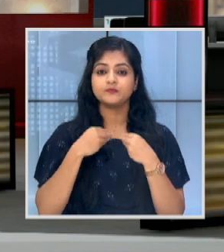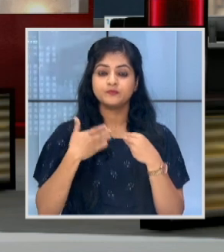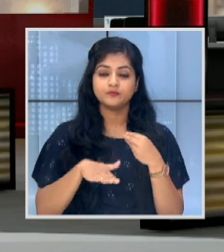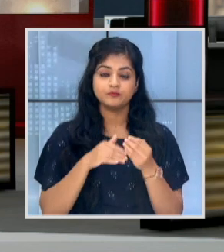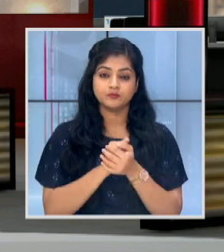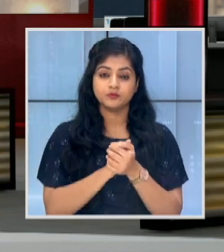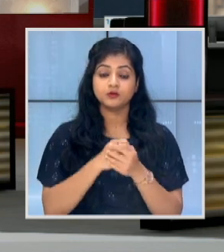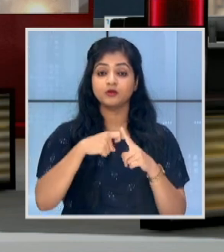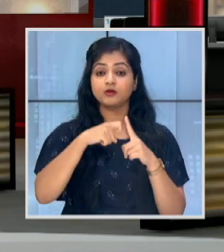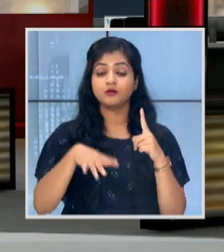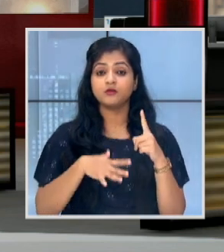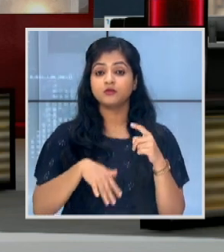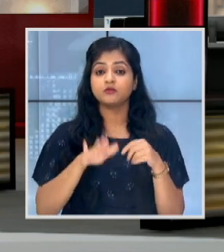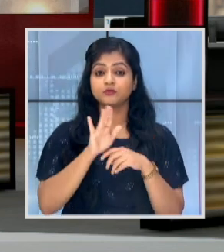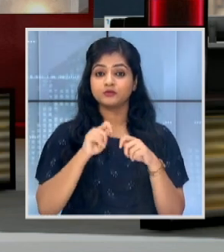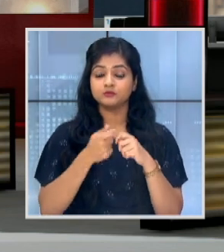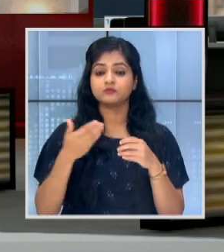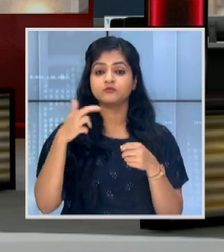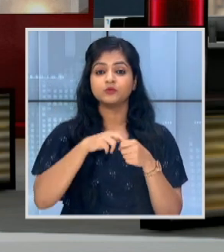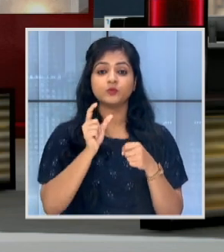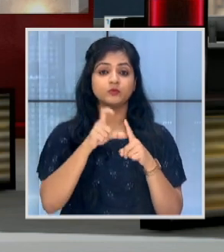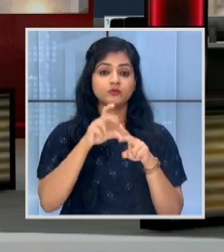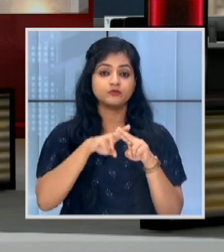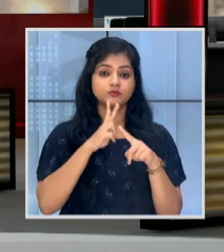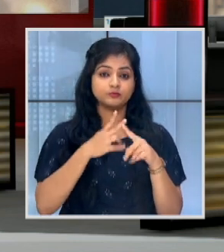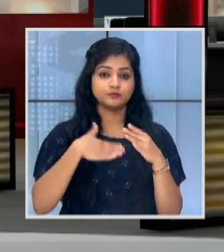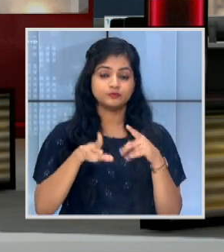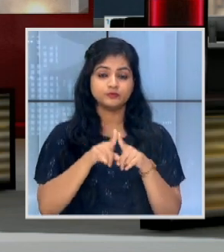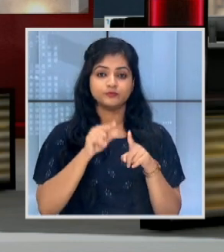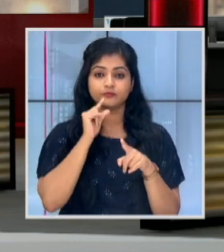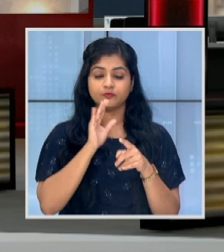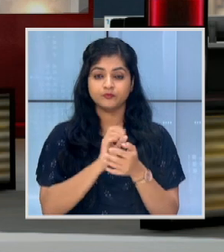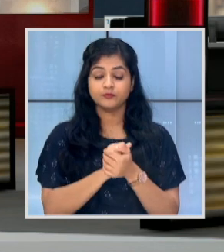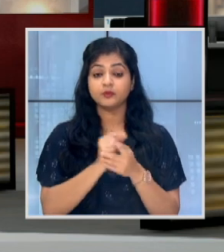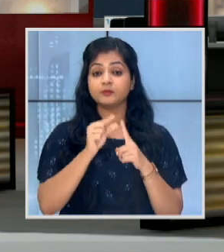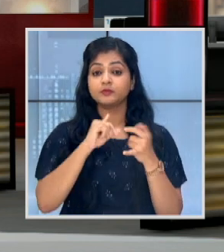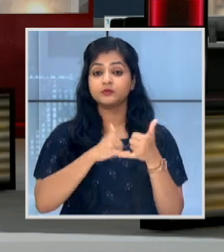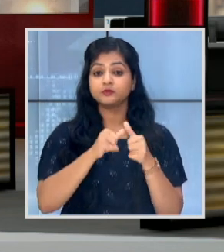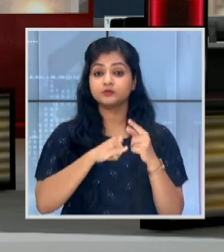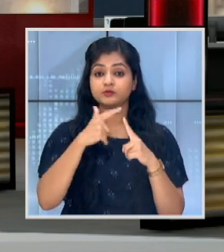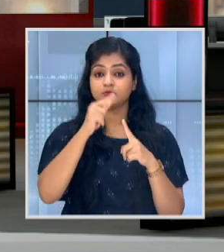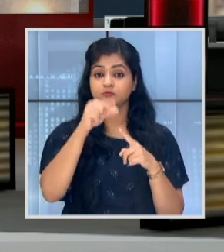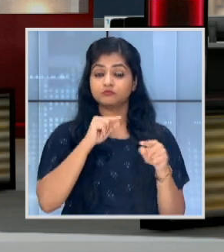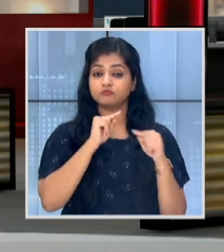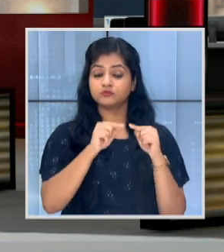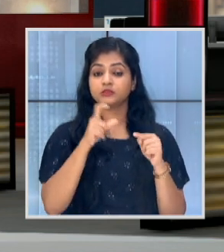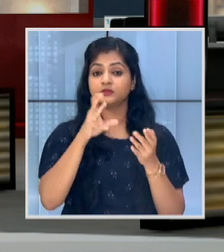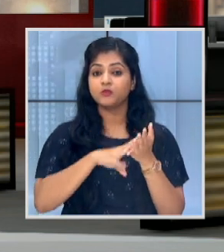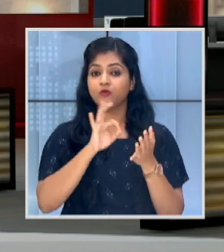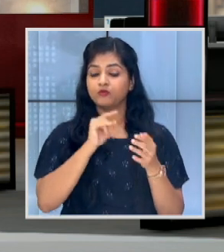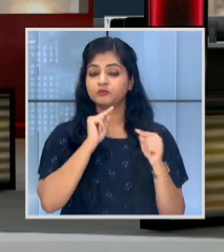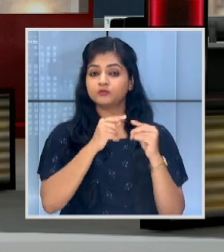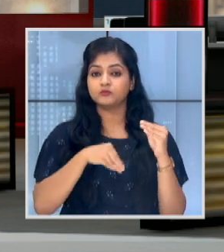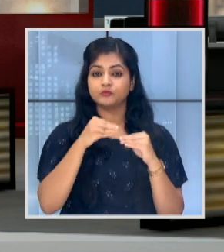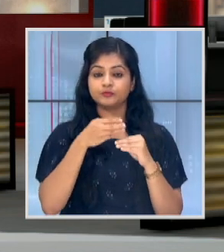കേരള കോൺഗ്രസ് യു ഡി എഫിലാണ് നിൽക്കേണ്ടത് ഉൾപ്പെടെയുള്ള രാഷ്ട്രീയ പ്രതികരണങ്ങൾ നടത്തിയിട്ടുണ്ടോ. അതിനോടൊപ്പം തന്നെയാണ് പി ശശിക്കെതിരായ മുഖ്യമന്ത്രിയുടെ ഓഫീസിനെതിരായ അദ്ദേഹത്തിൻ്റെ ആരോപണങ്ങൾ